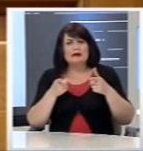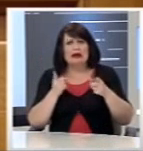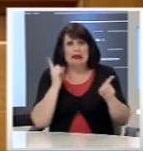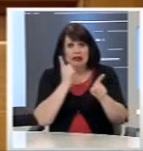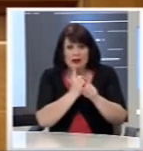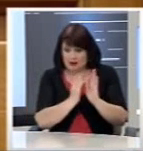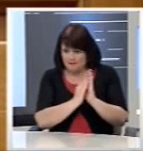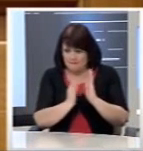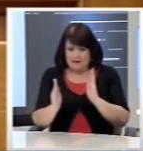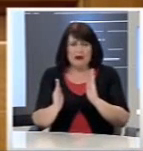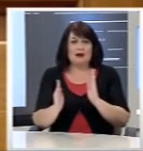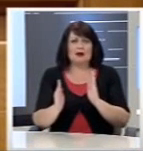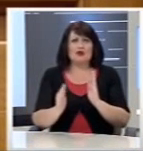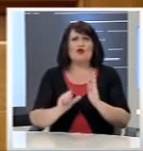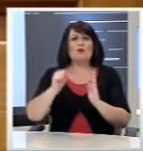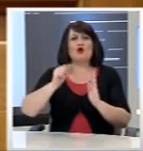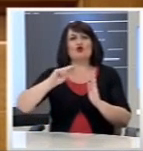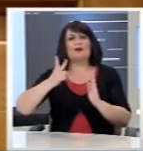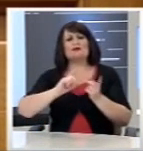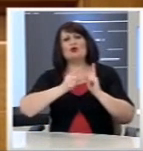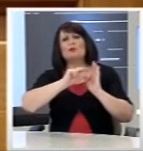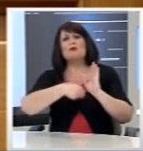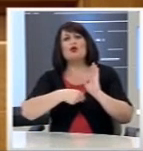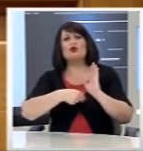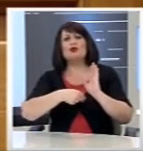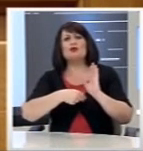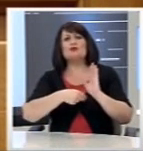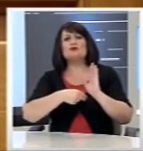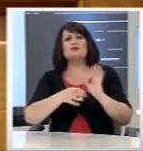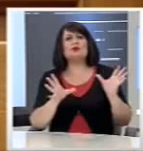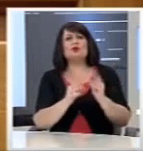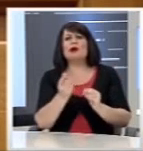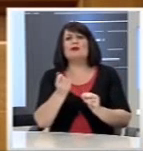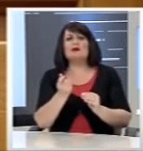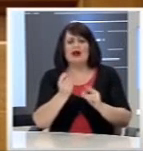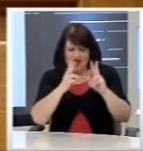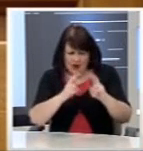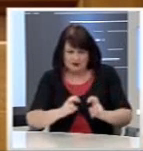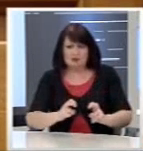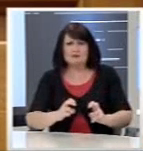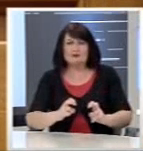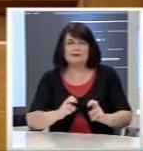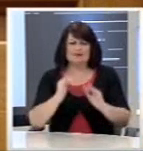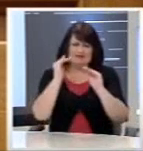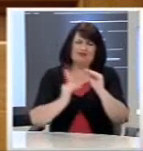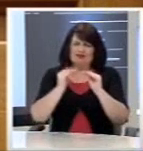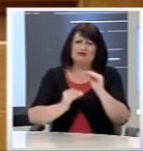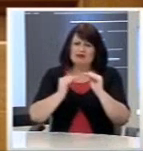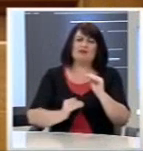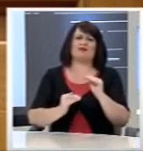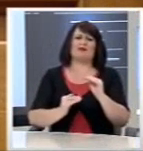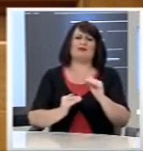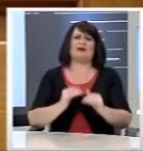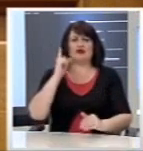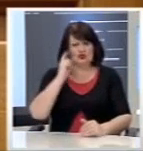περίοδο του πρώτου και του δεύτερου μνημονίου? Ξέρετε ότι είχαν πέσει στο χαμηλότερο